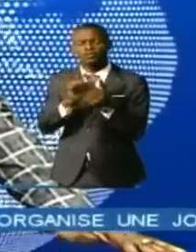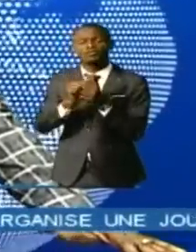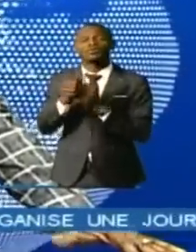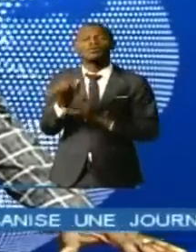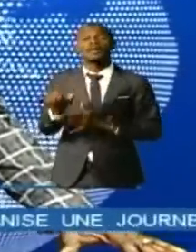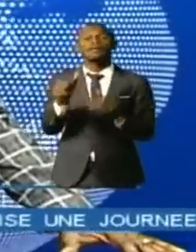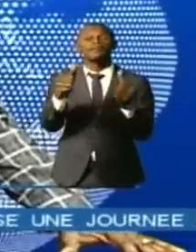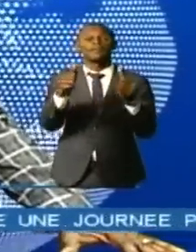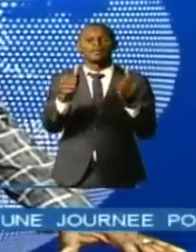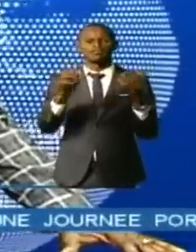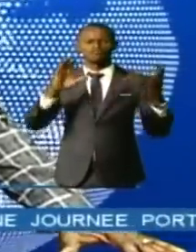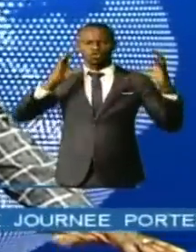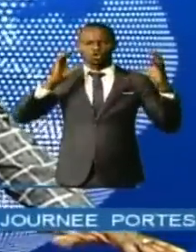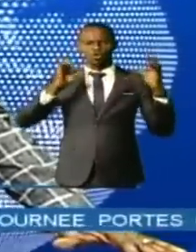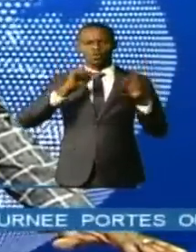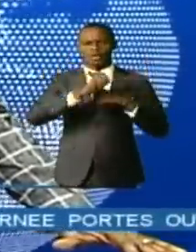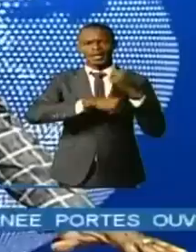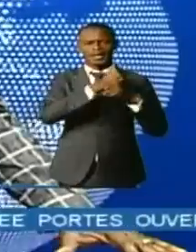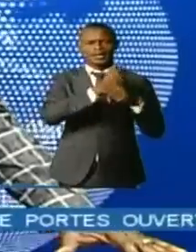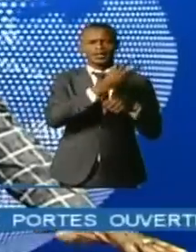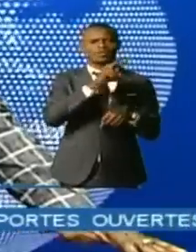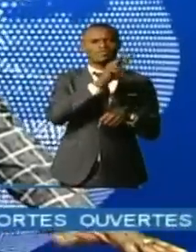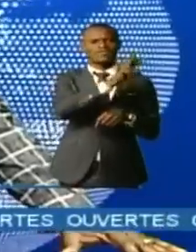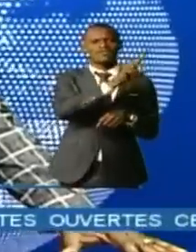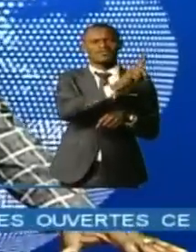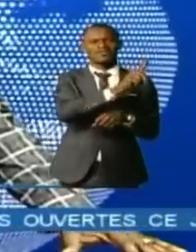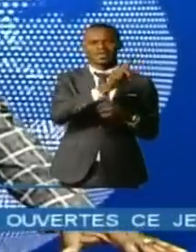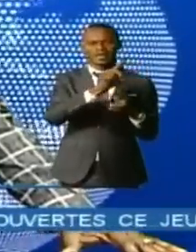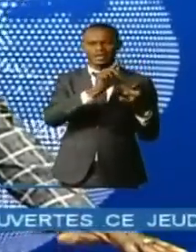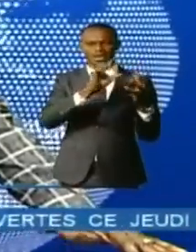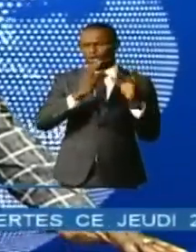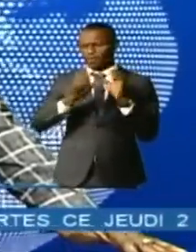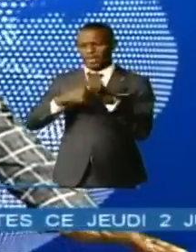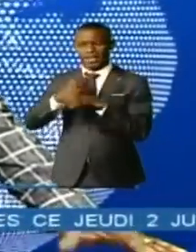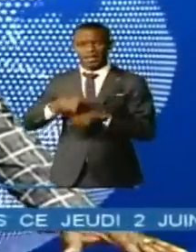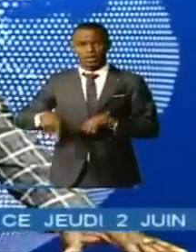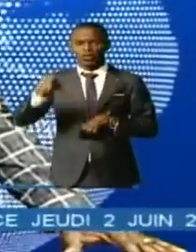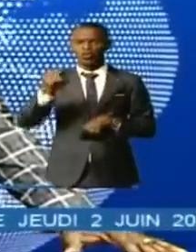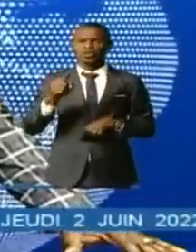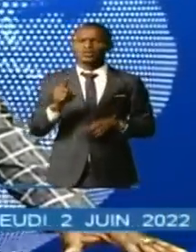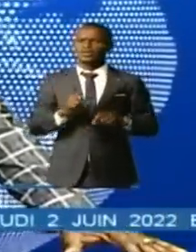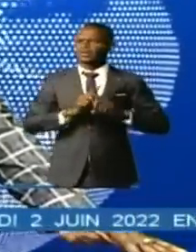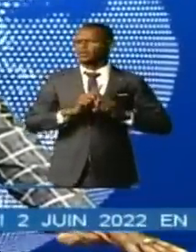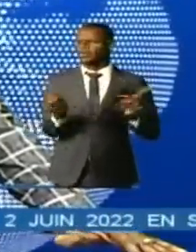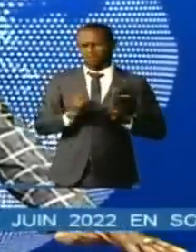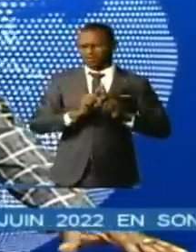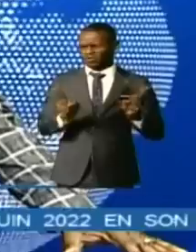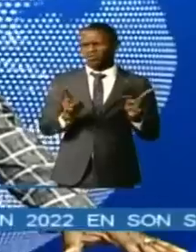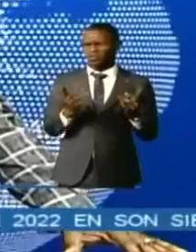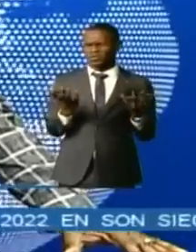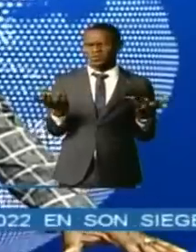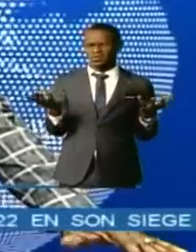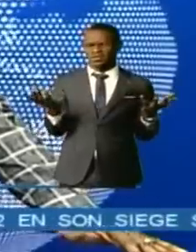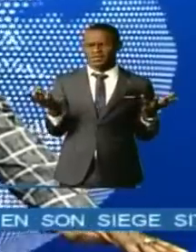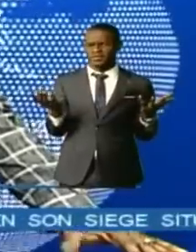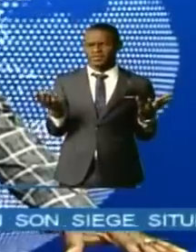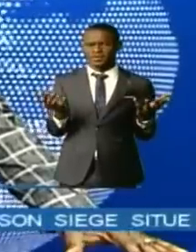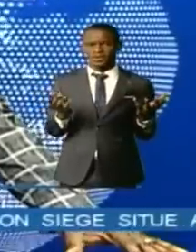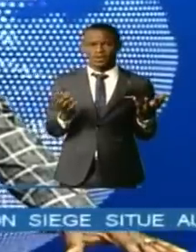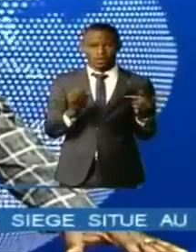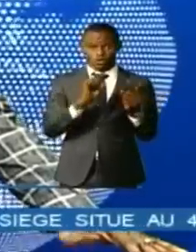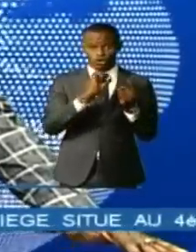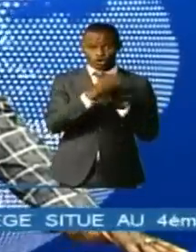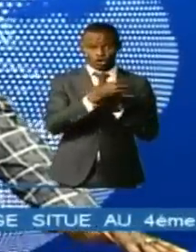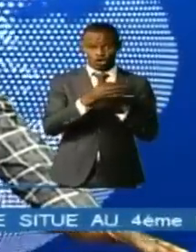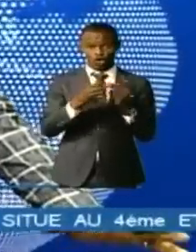de 2021 et les recettes de 2022. Le contexte économique mondial et particulièrement le contexte économique national était émaillé de